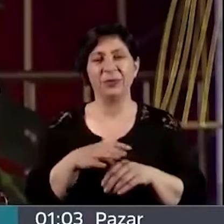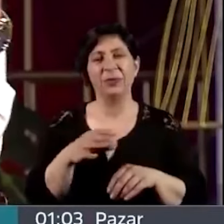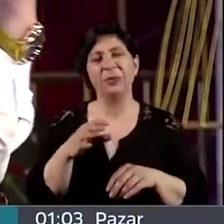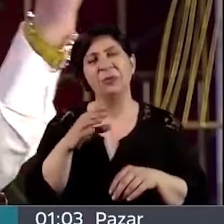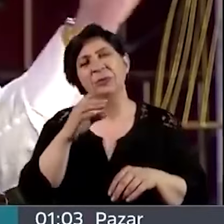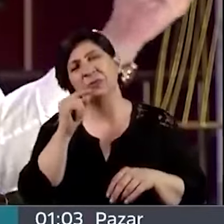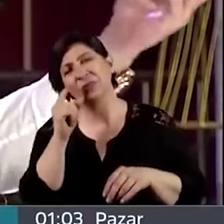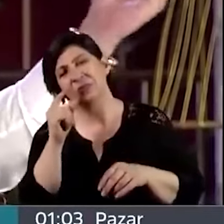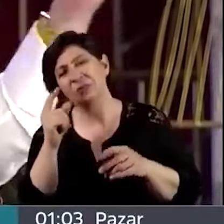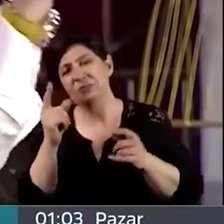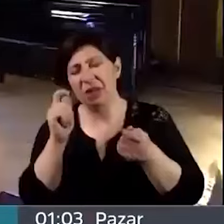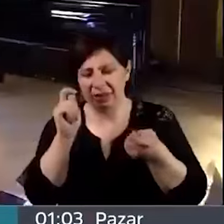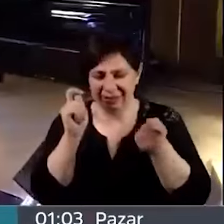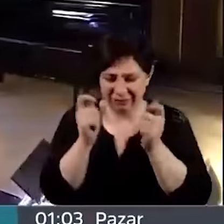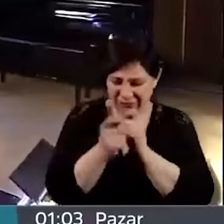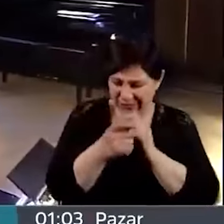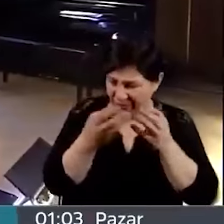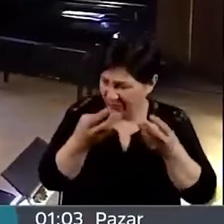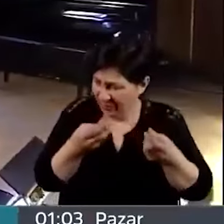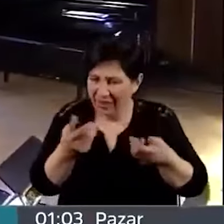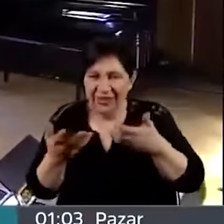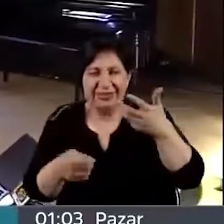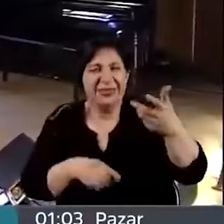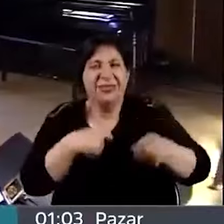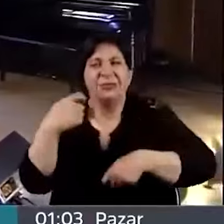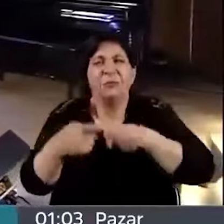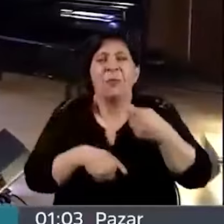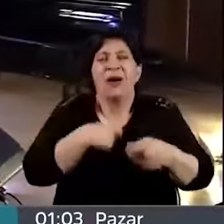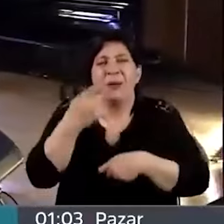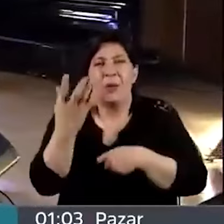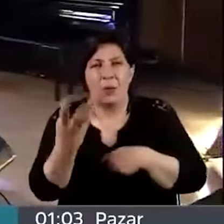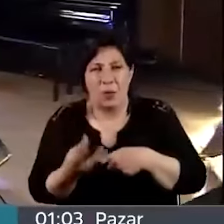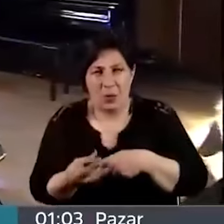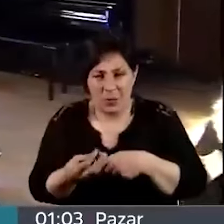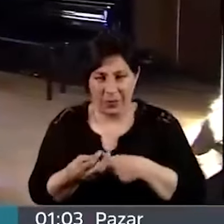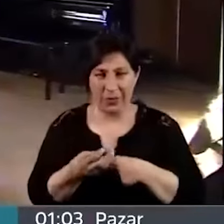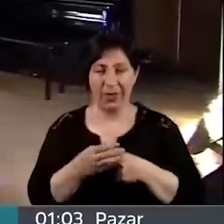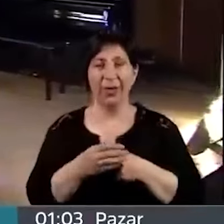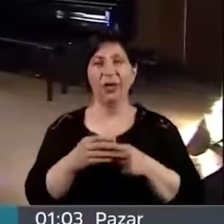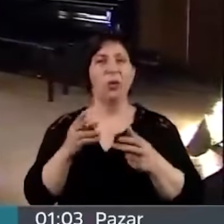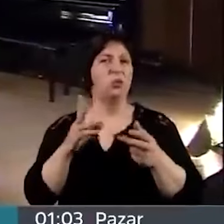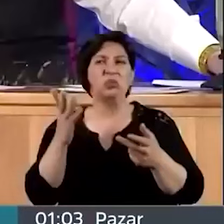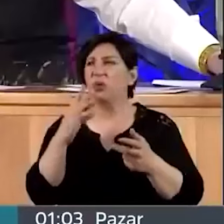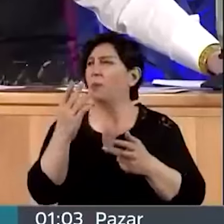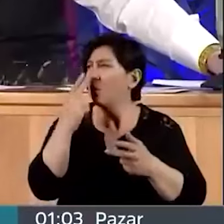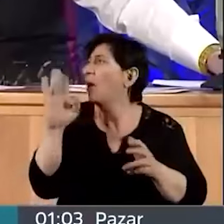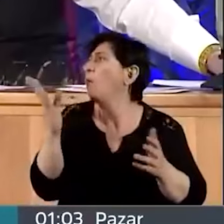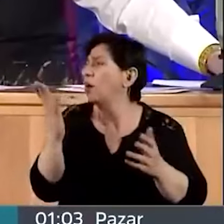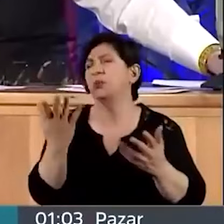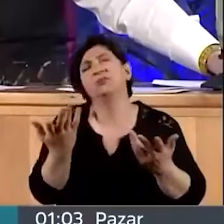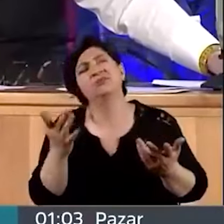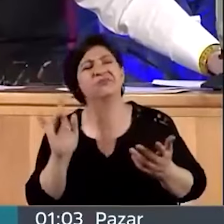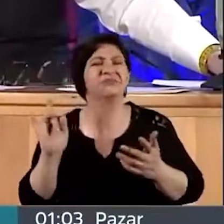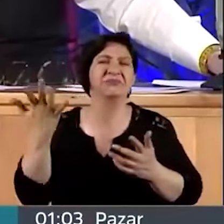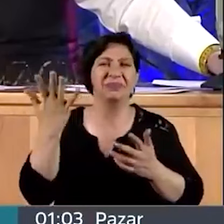üzüm oluyor, bir şeye dönüşüyor, başka bir meyveye dönüşüyor falan filan bir şey yapıyor ve küsüyor. Halbuki